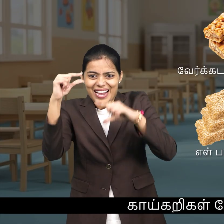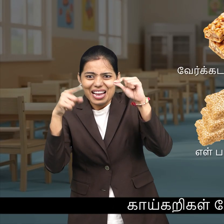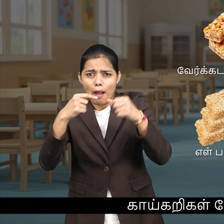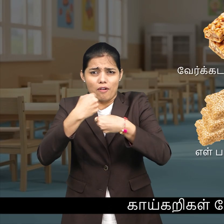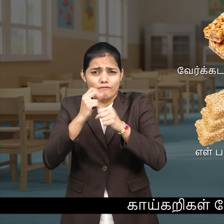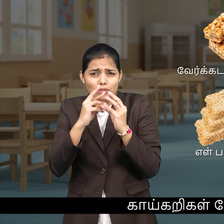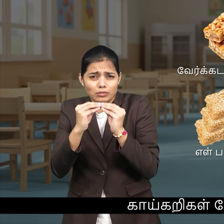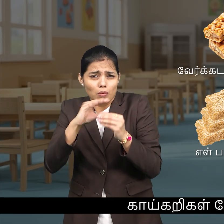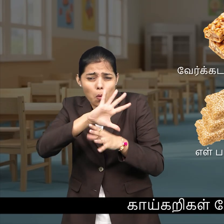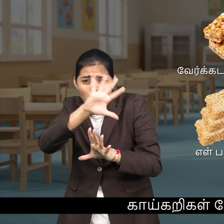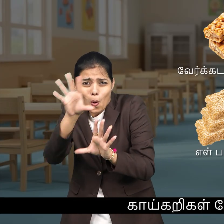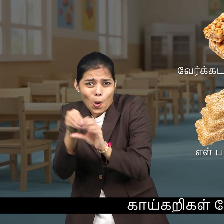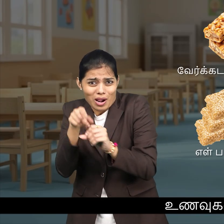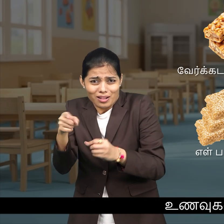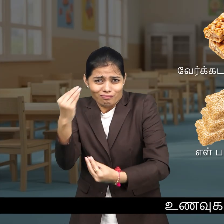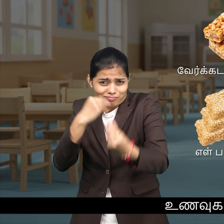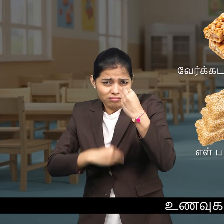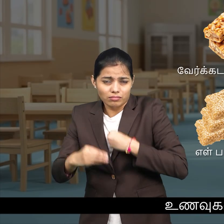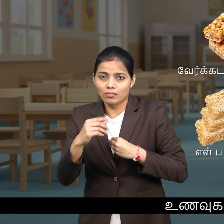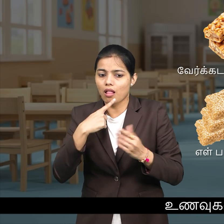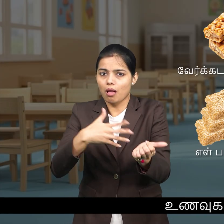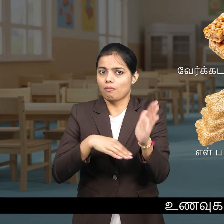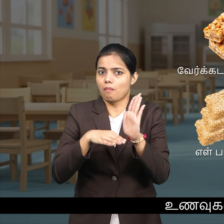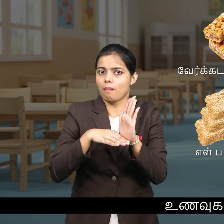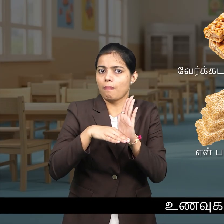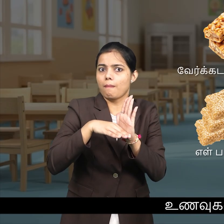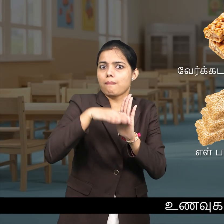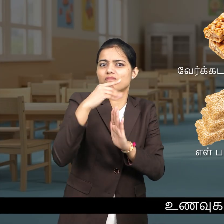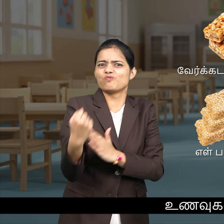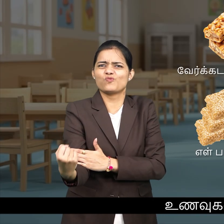போன்ற ஆரோக்கியமான உணவுகளை உண்ணுங்கள்.